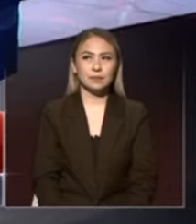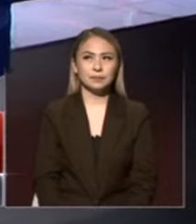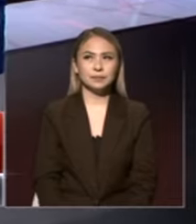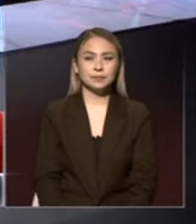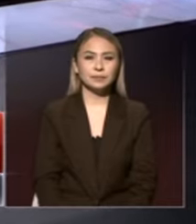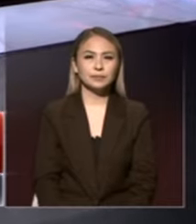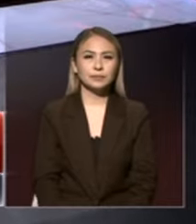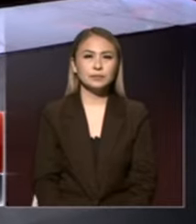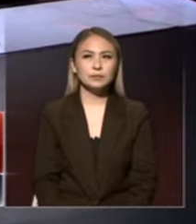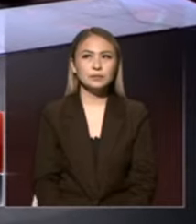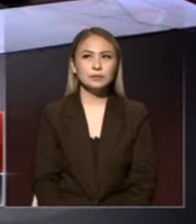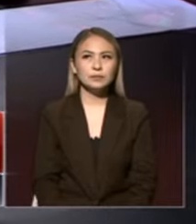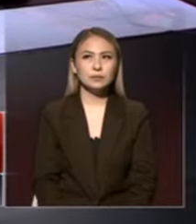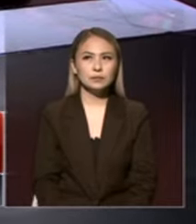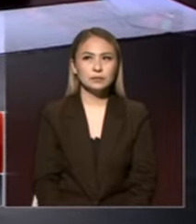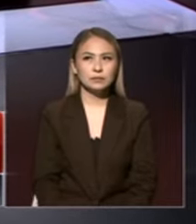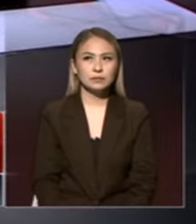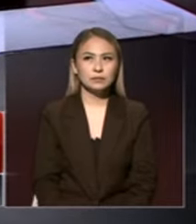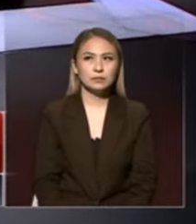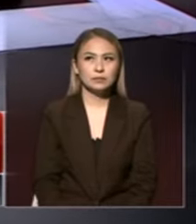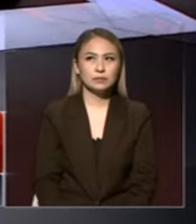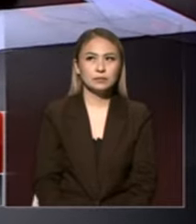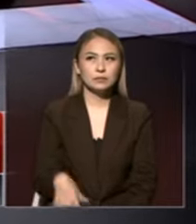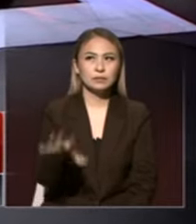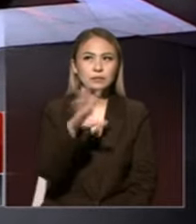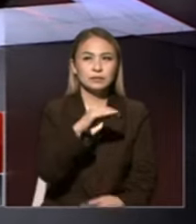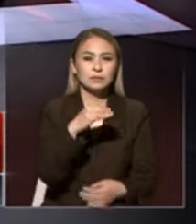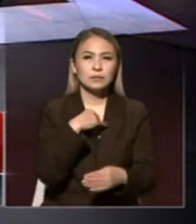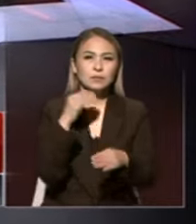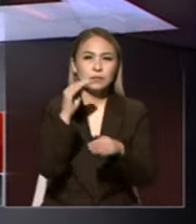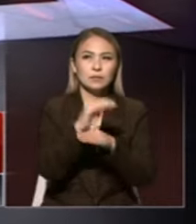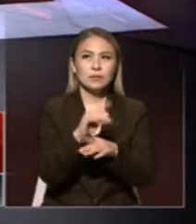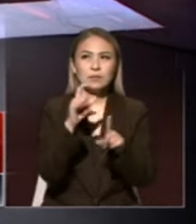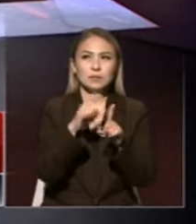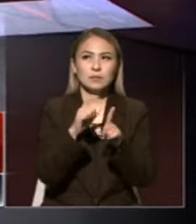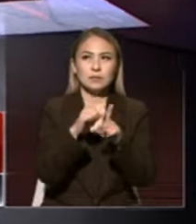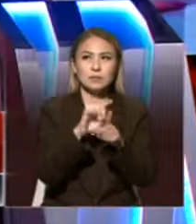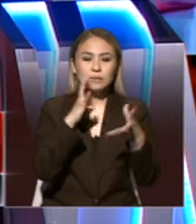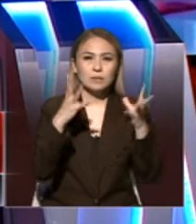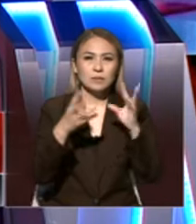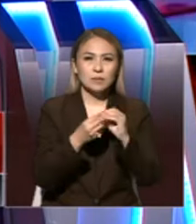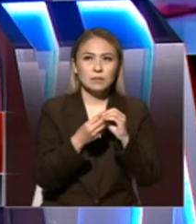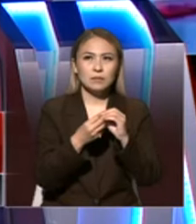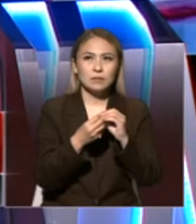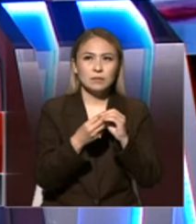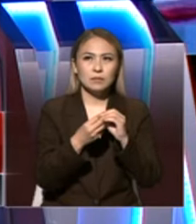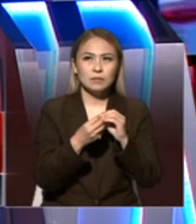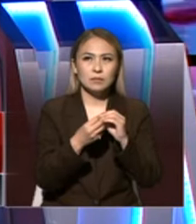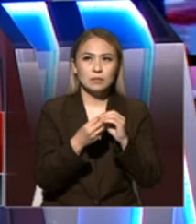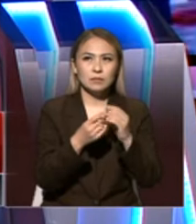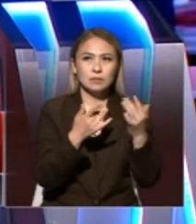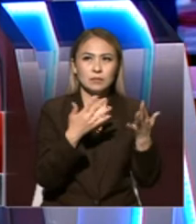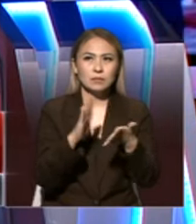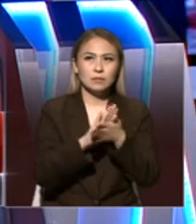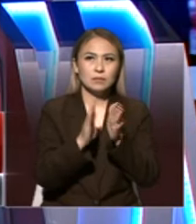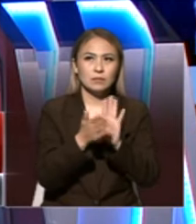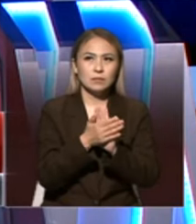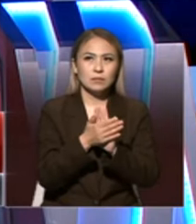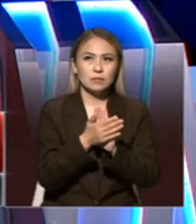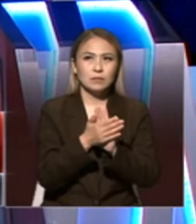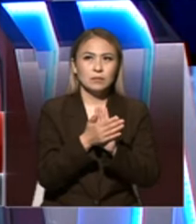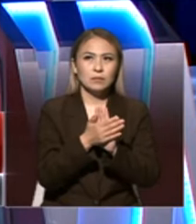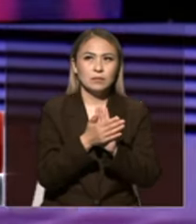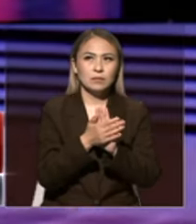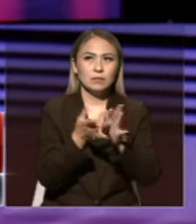да мына жігіттердің айтып отқан сөздеріне былай қосымша. Жалпы қанағаттың қойып тұрған талабының бәрі орынды.